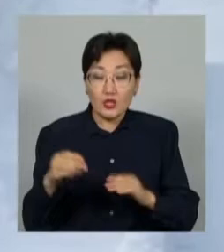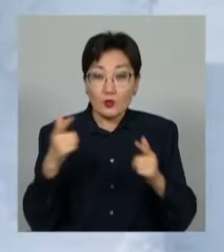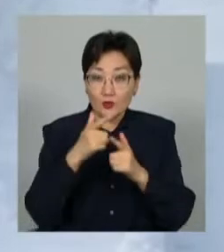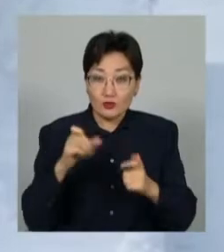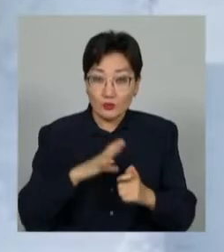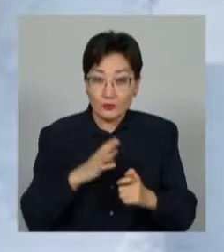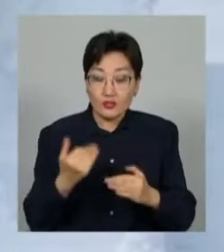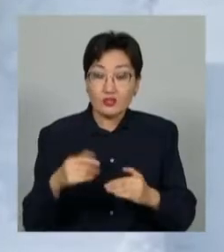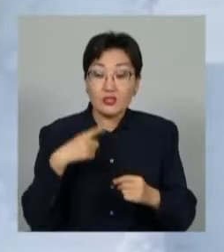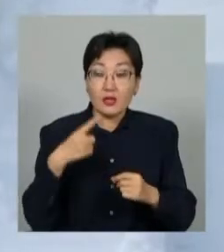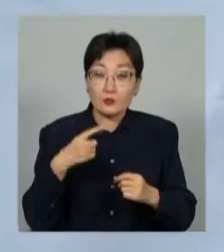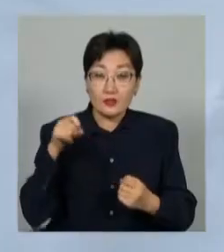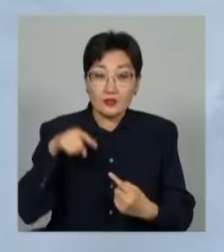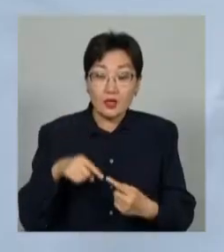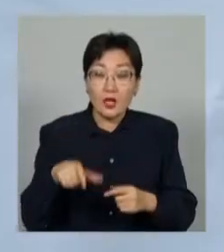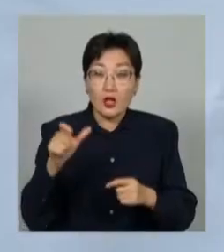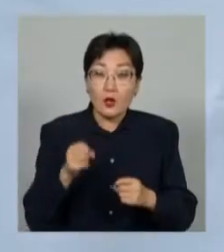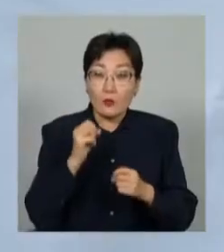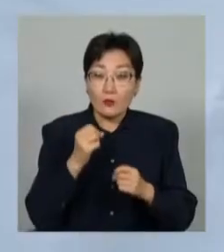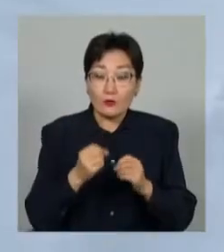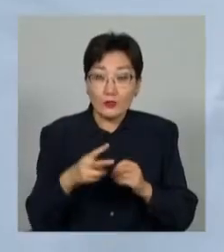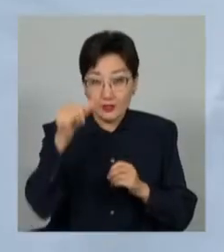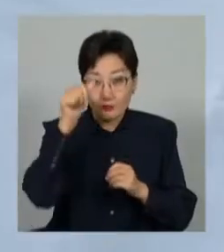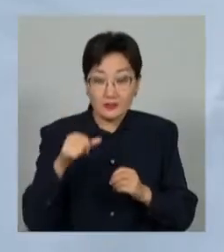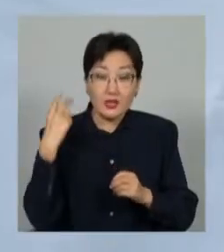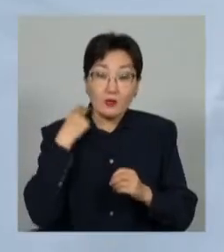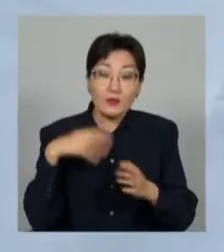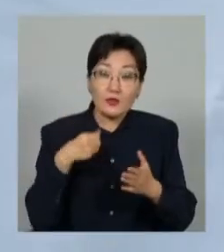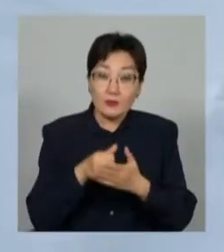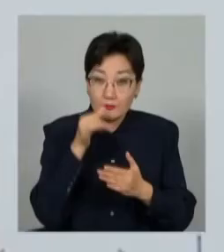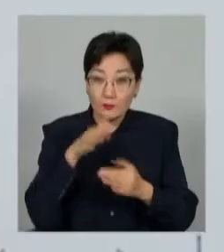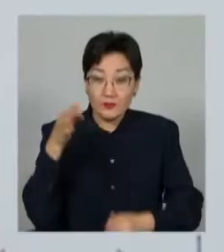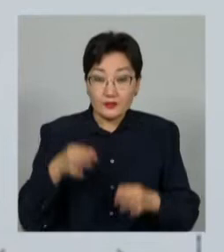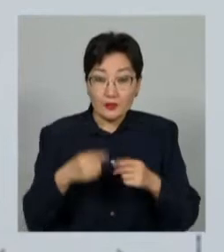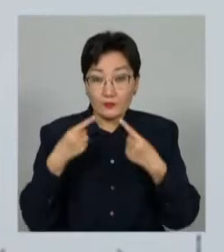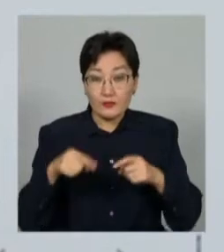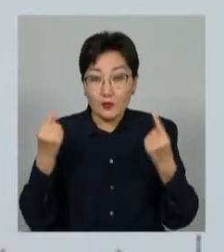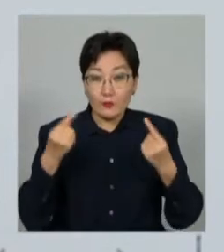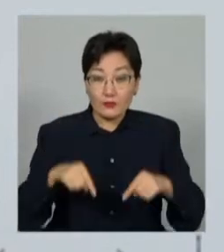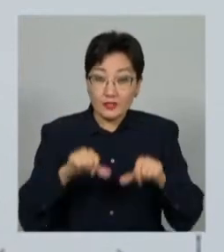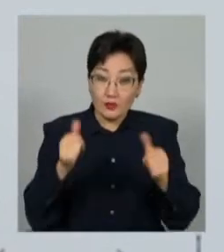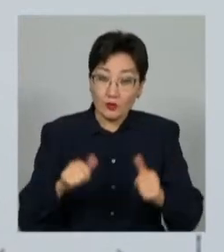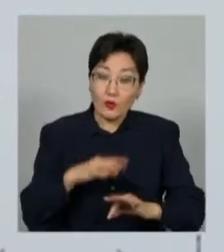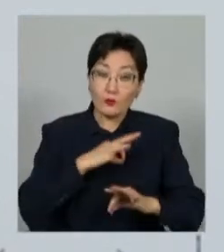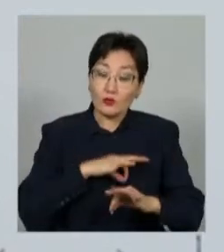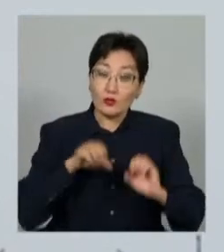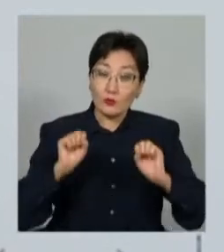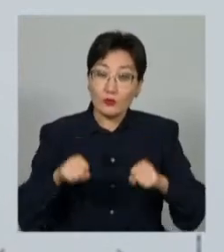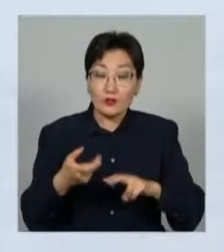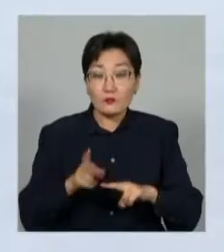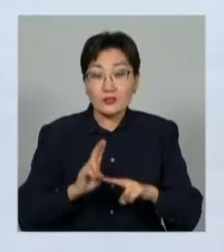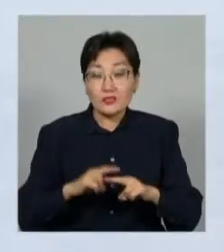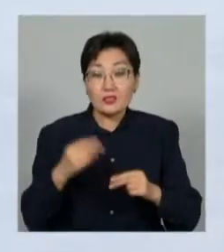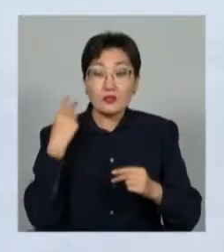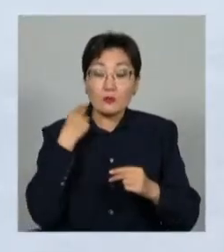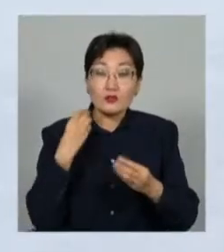жеткізді. Оның атап өтуінше, адам 12 ай ішінде қарызын өтей алмаса, соттан тыс банкроттық рәсімін қолдануға құқылы. Бұл ретте